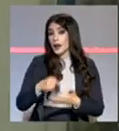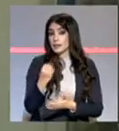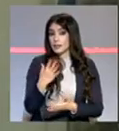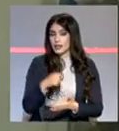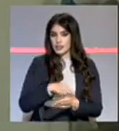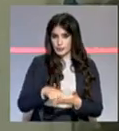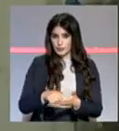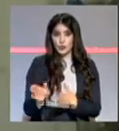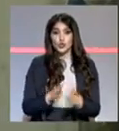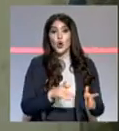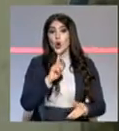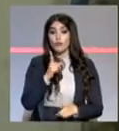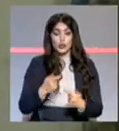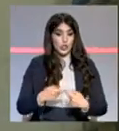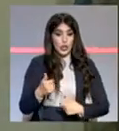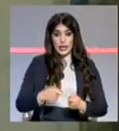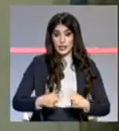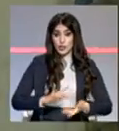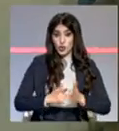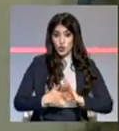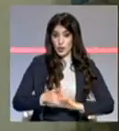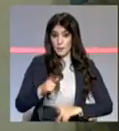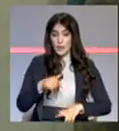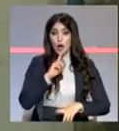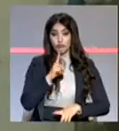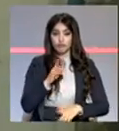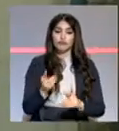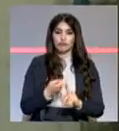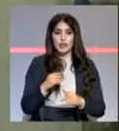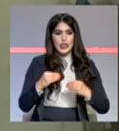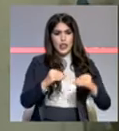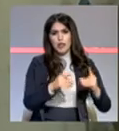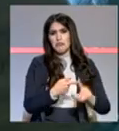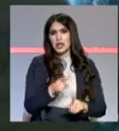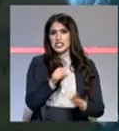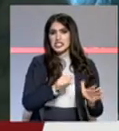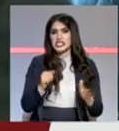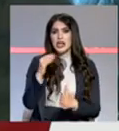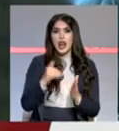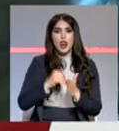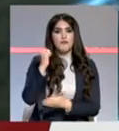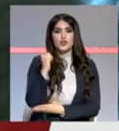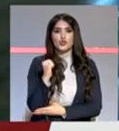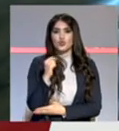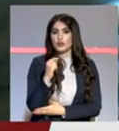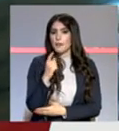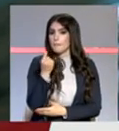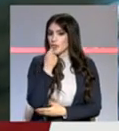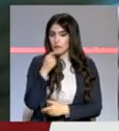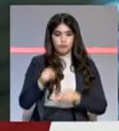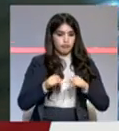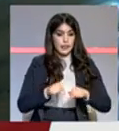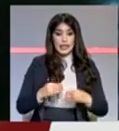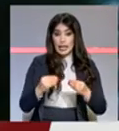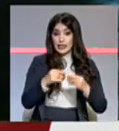الفلاحة والموارد المائية والصيد البحري عبد الفتاح سعيد، فإنه تم توزيع ما يعادل 60,000 طن من مادة لامونيتر على